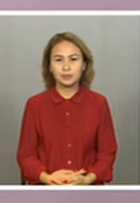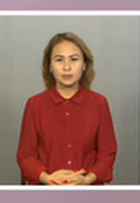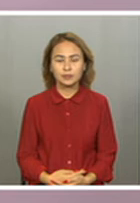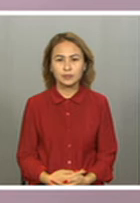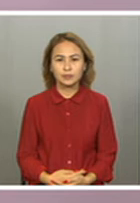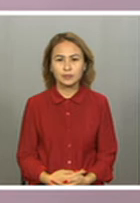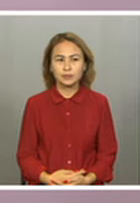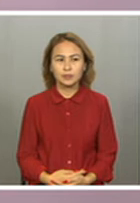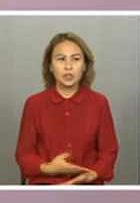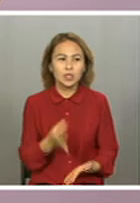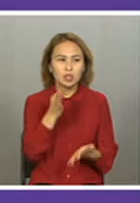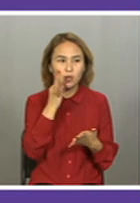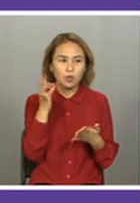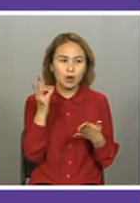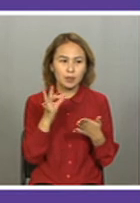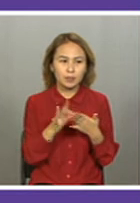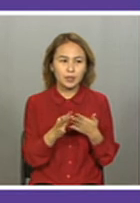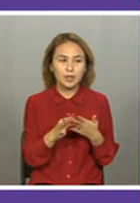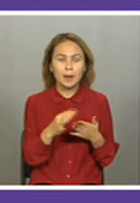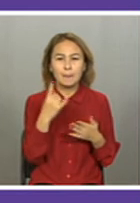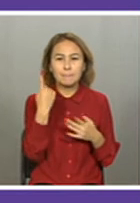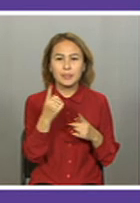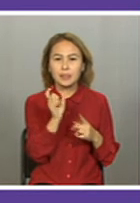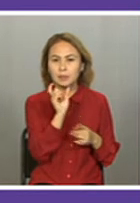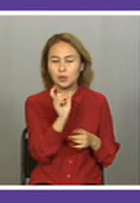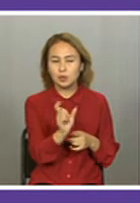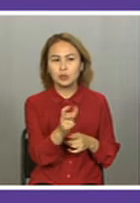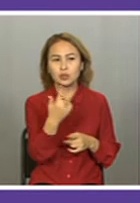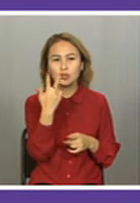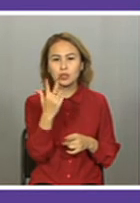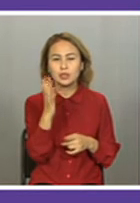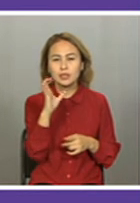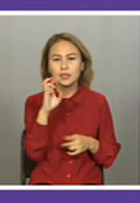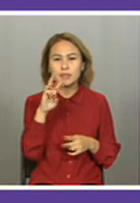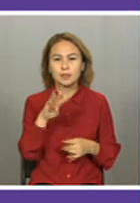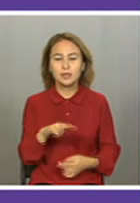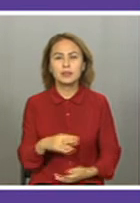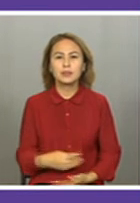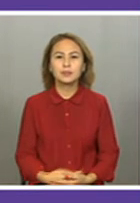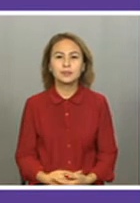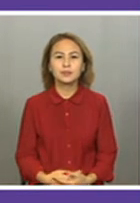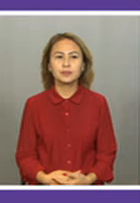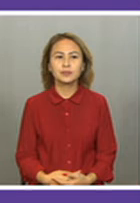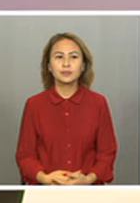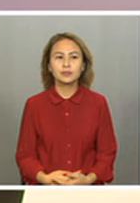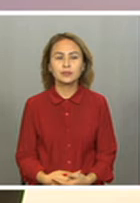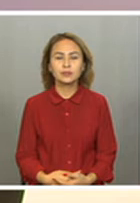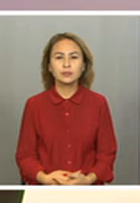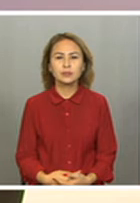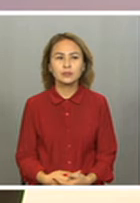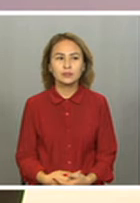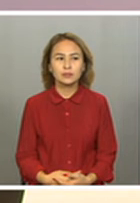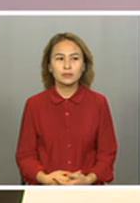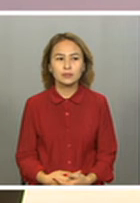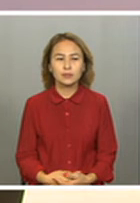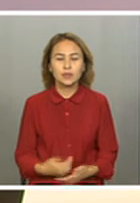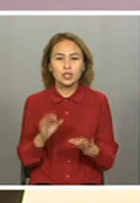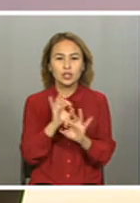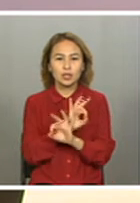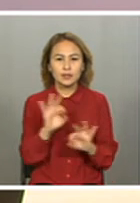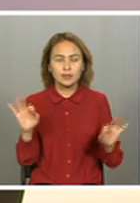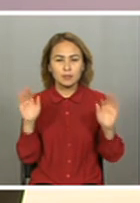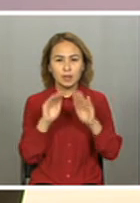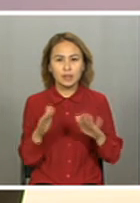тең. Жауабы, бір бөлігінің ұзындығы 3 сантиметрге тең. Жақсы балалар,